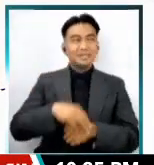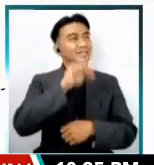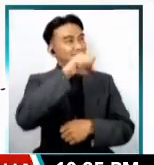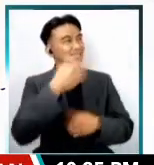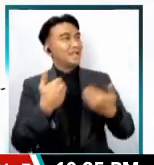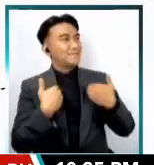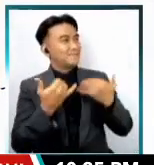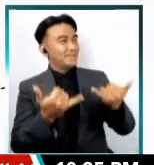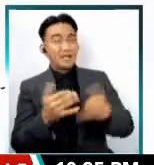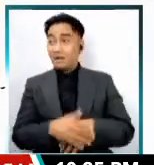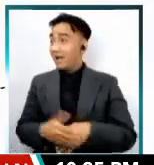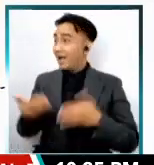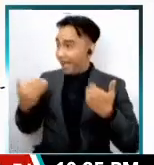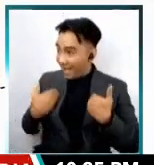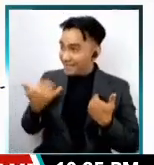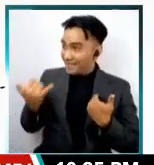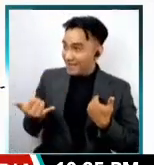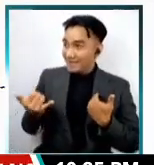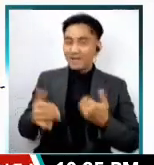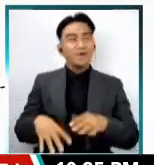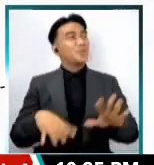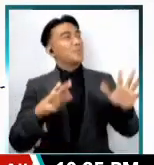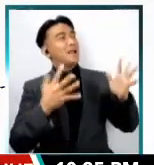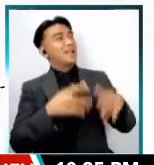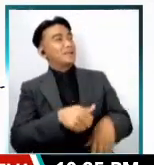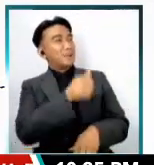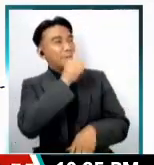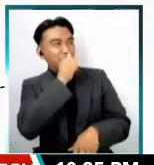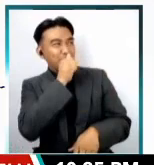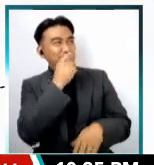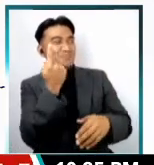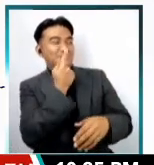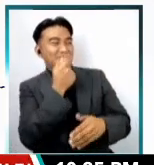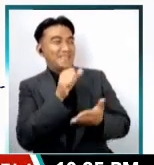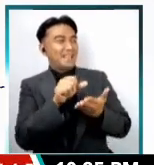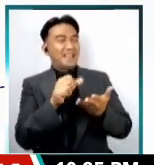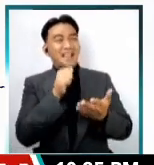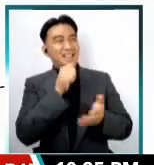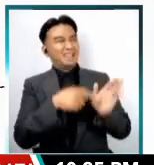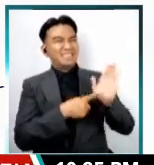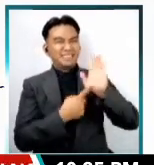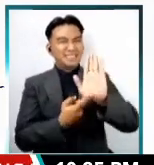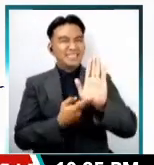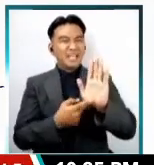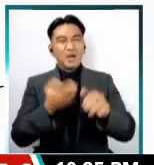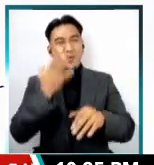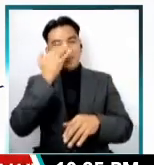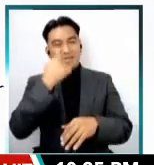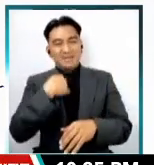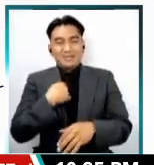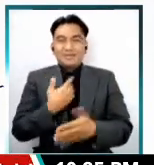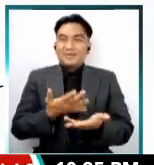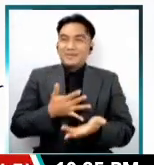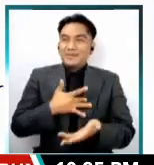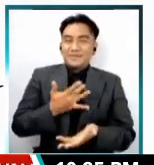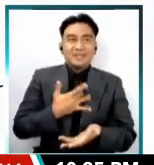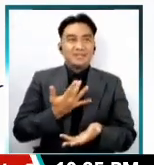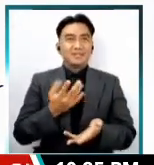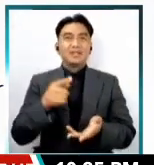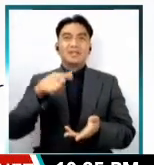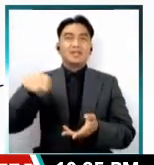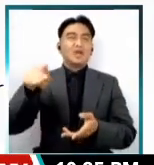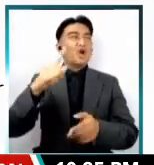Meron na? Wala, wala. Secret account. Ayoko kasi masyado dahil feeling ko yung mga talented lang yung pwede dun